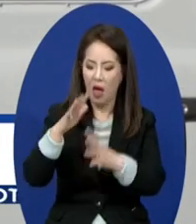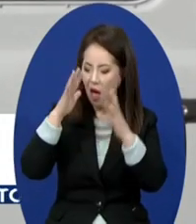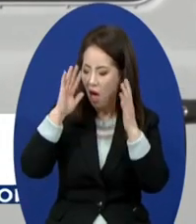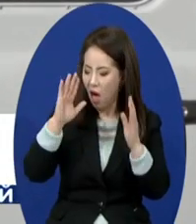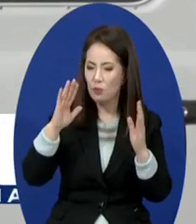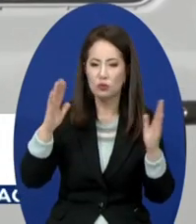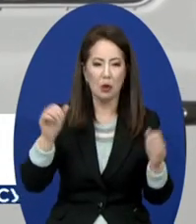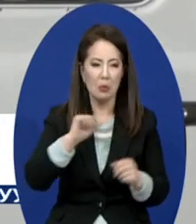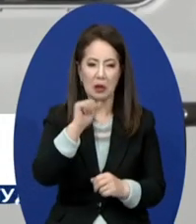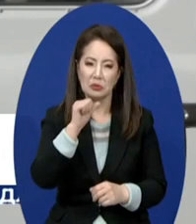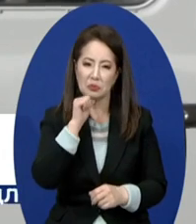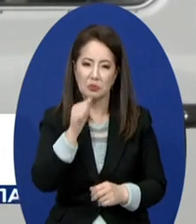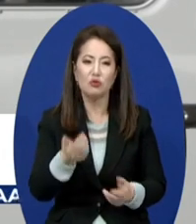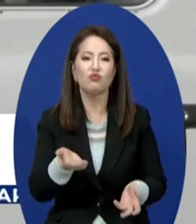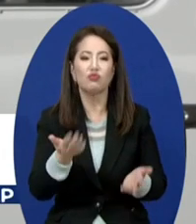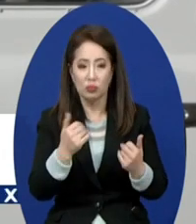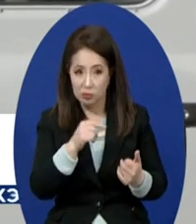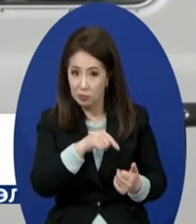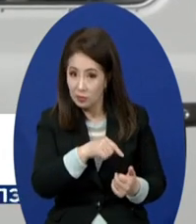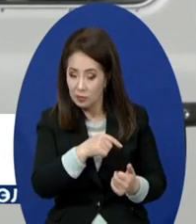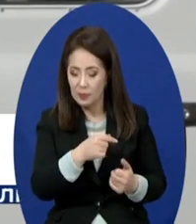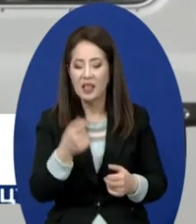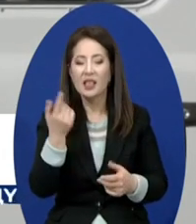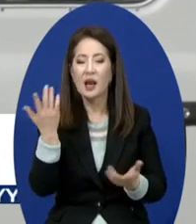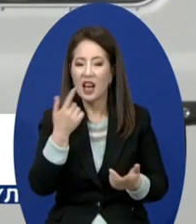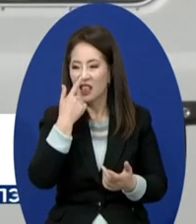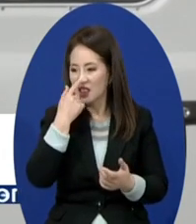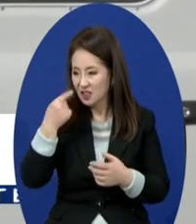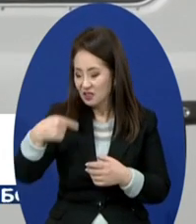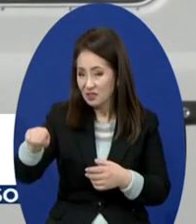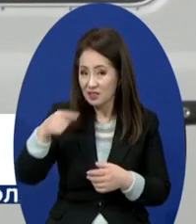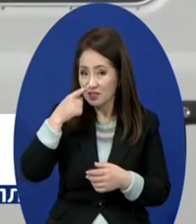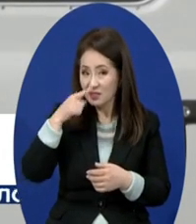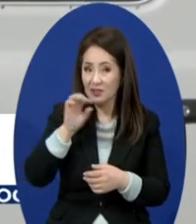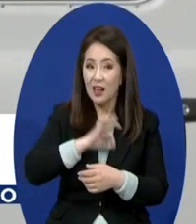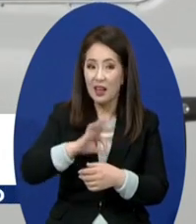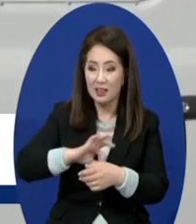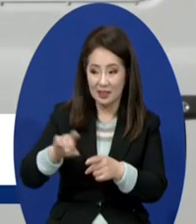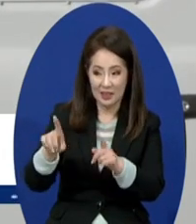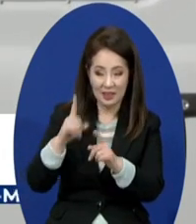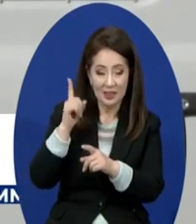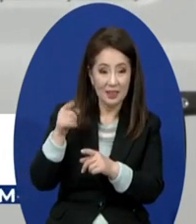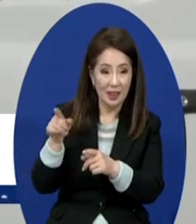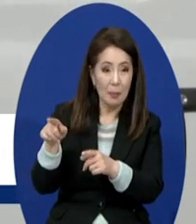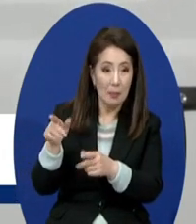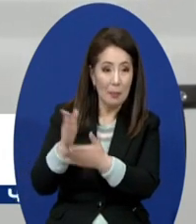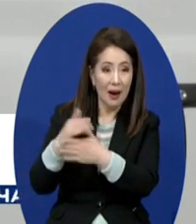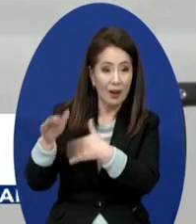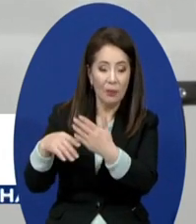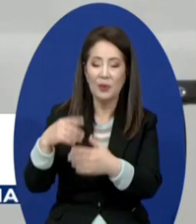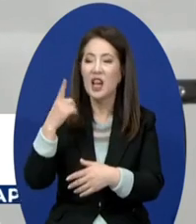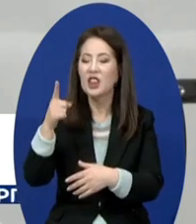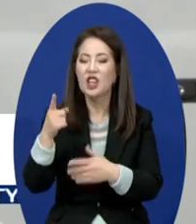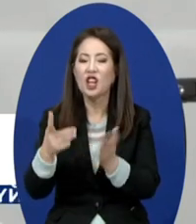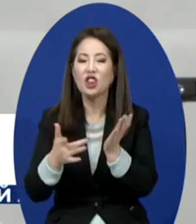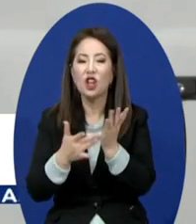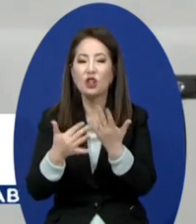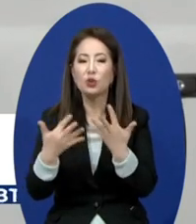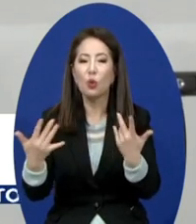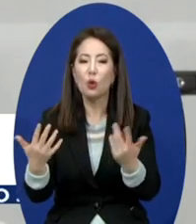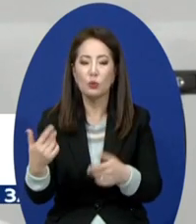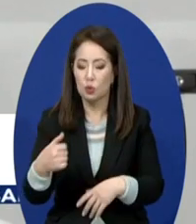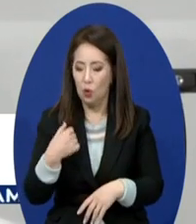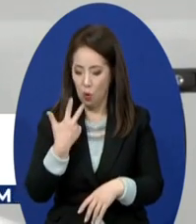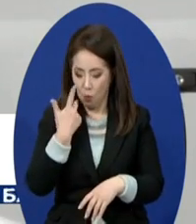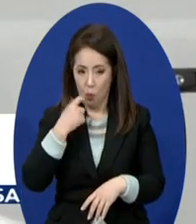асуудал биш болж урахаар. За ялангуяа бүгд нэг хатад ард усад ашиглагдчихж байгаа нэг одоо ийм төхөөрөмж